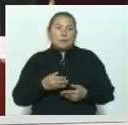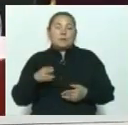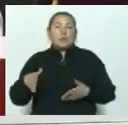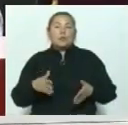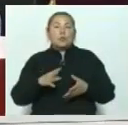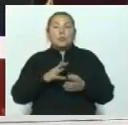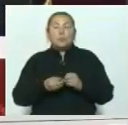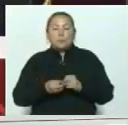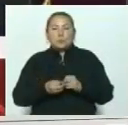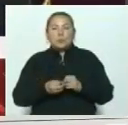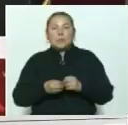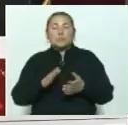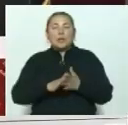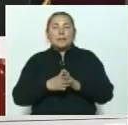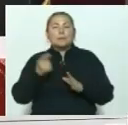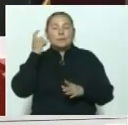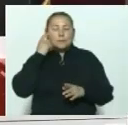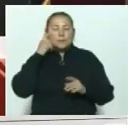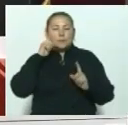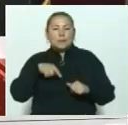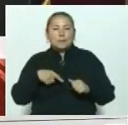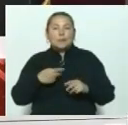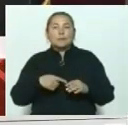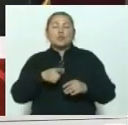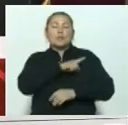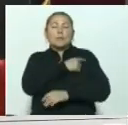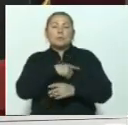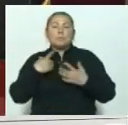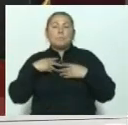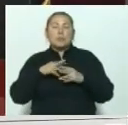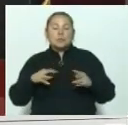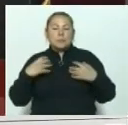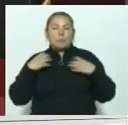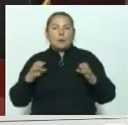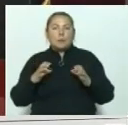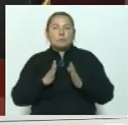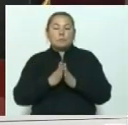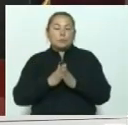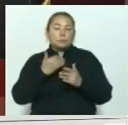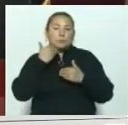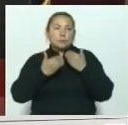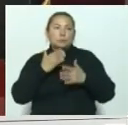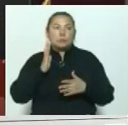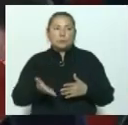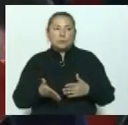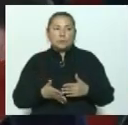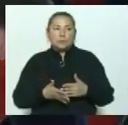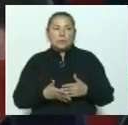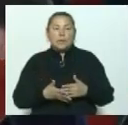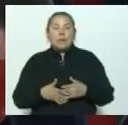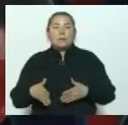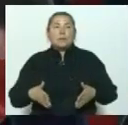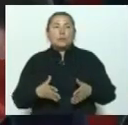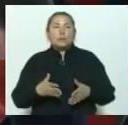жолдың бойында небір қиын жағдайлар болып жатады, сондықтан жедел жәрдем машинасы сұрап тұрмаған соң шешіп беруіміз керек. Жақсы, қабылдаймын. Тас